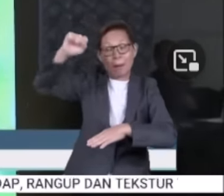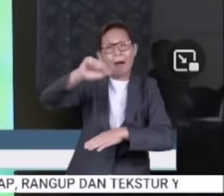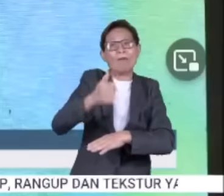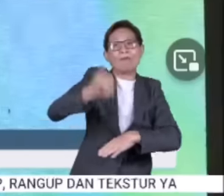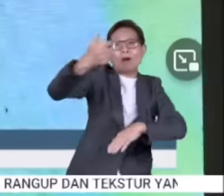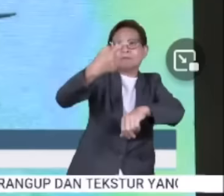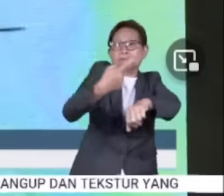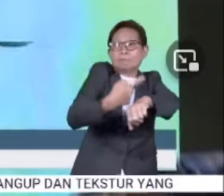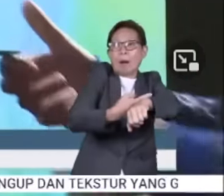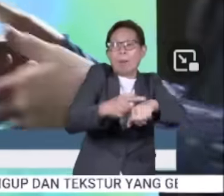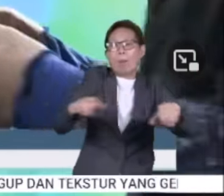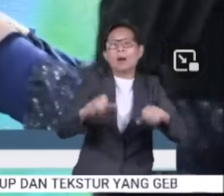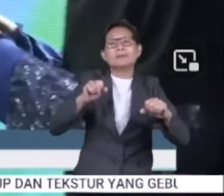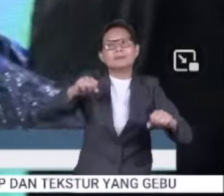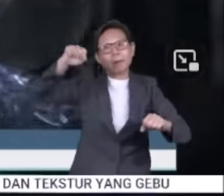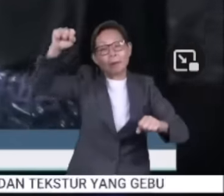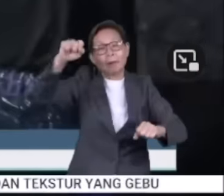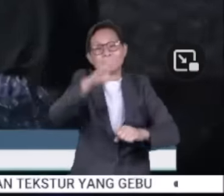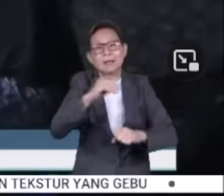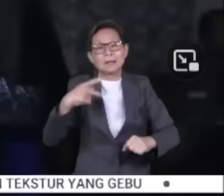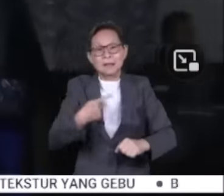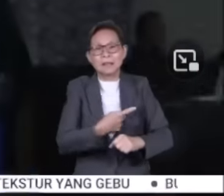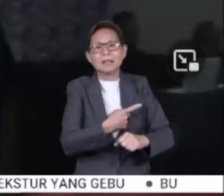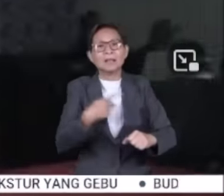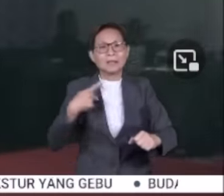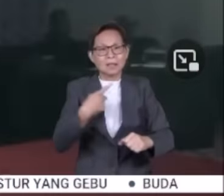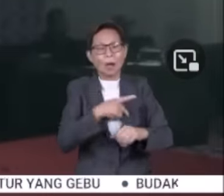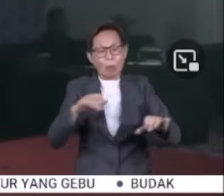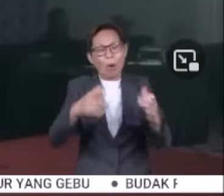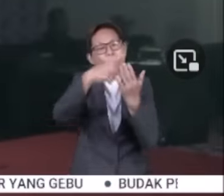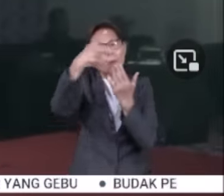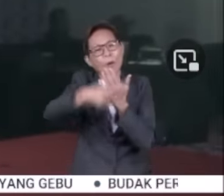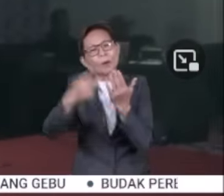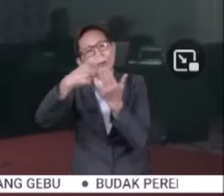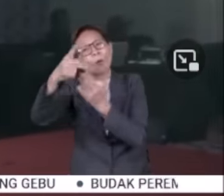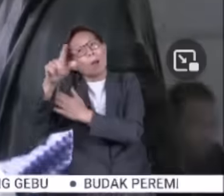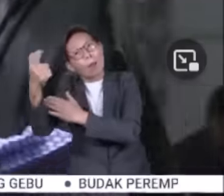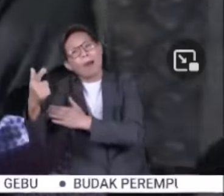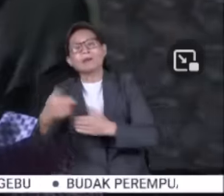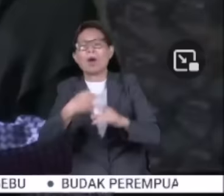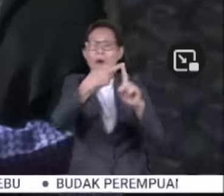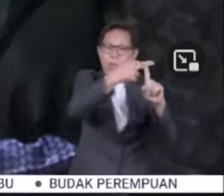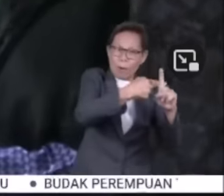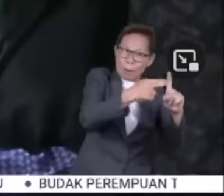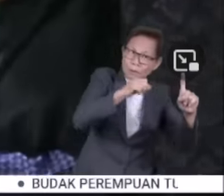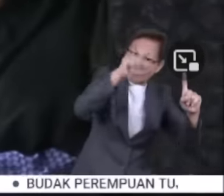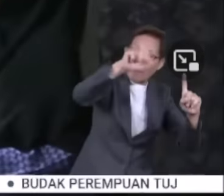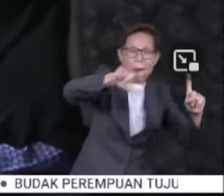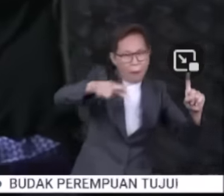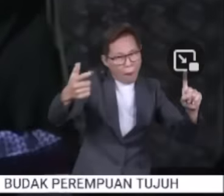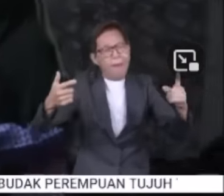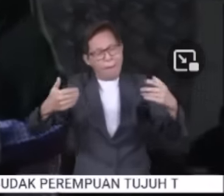kita buat di Sabah dan kita juga buat program-program lain selain daripada Ramadan di Sabah.